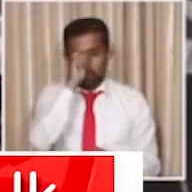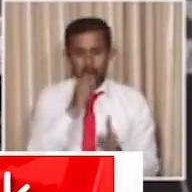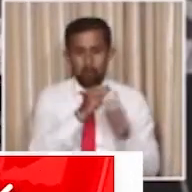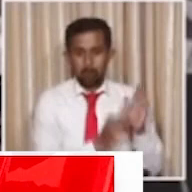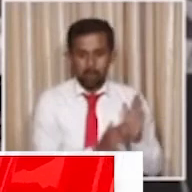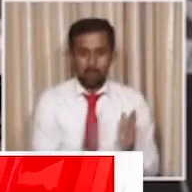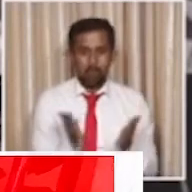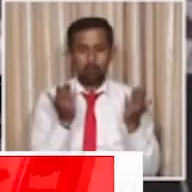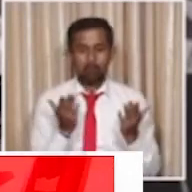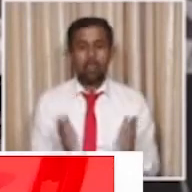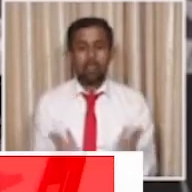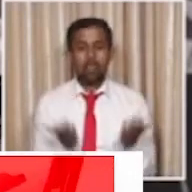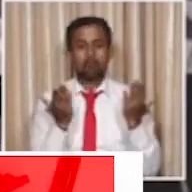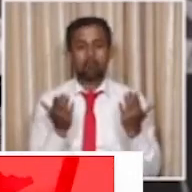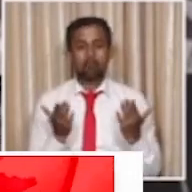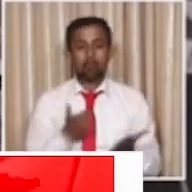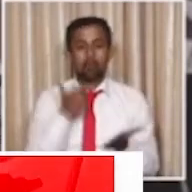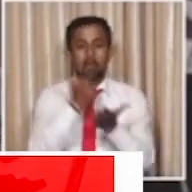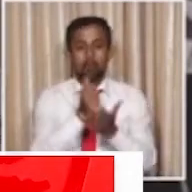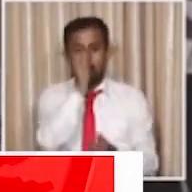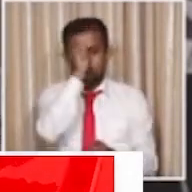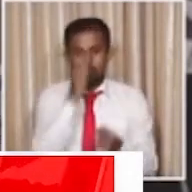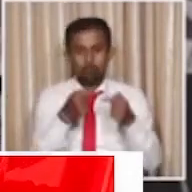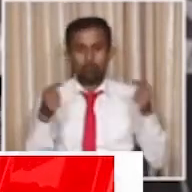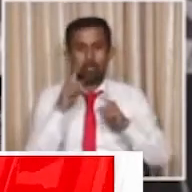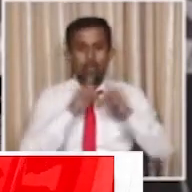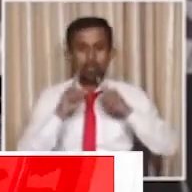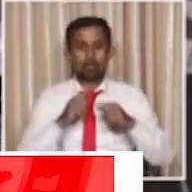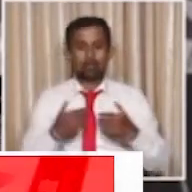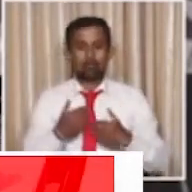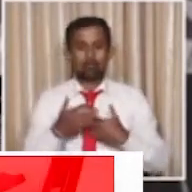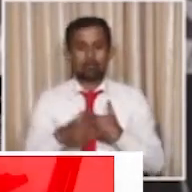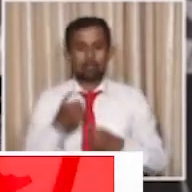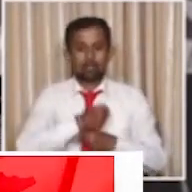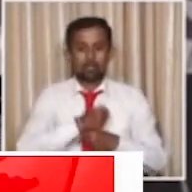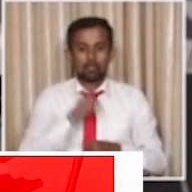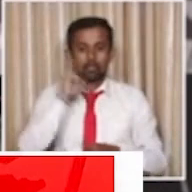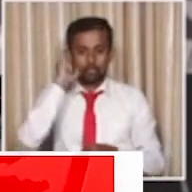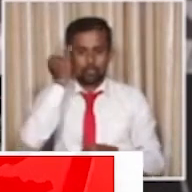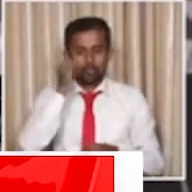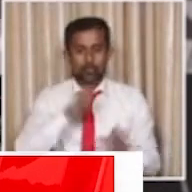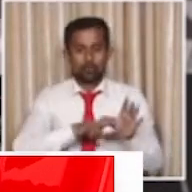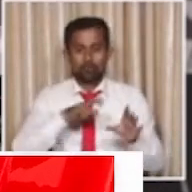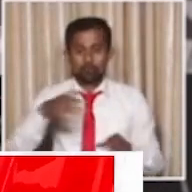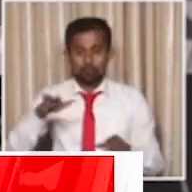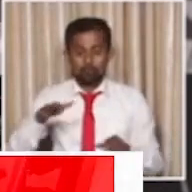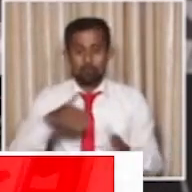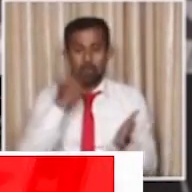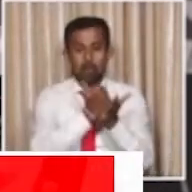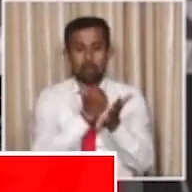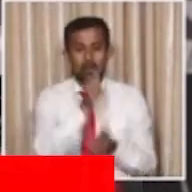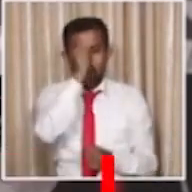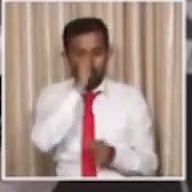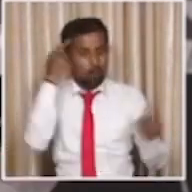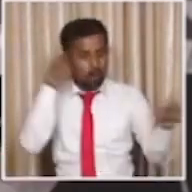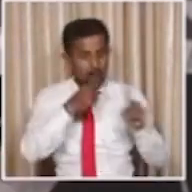අගමැතිව පටන් ගන්නකොට, අයිය පටන් ගත්තේ මහා බැඳුම් කර මංකොල්ල විරුද්ධ කතා කරපු නිසා. රජයේ නිලධාරියෙක් ඉවත් වෙච්ච නිලධාරියෙක් වශයෙන් මහා බැඳුම් කර මංකොල්ල